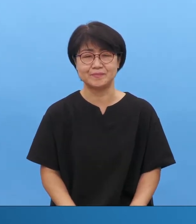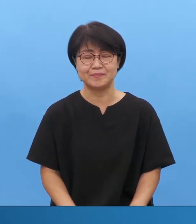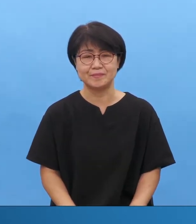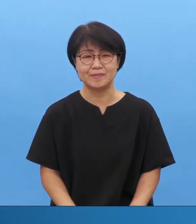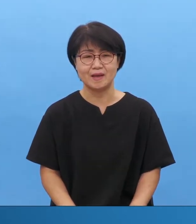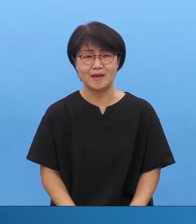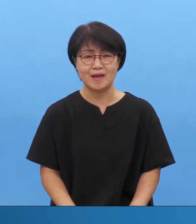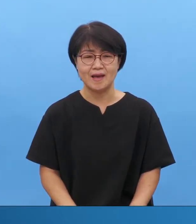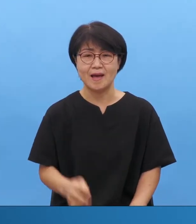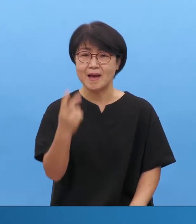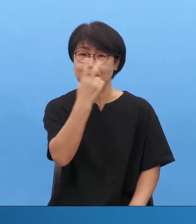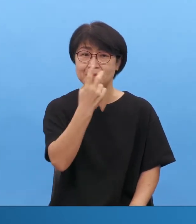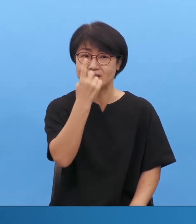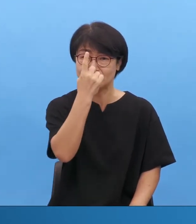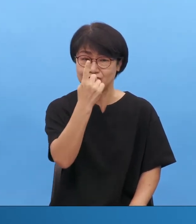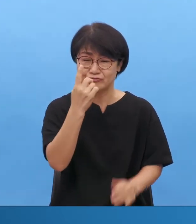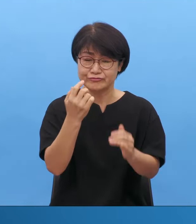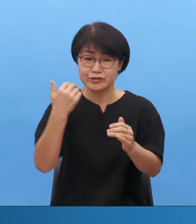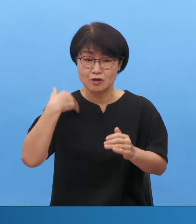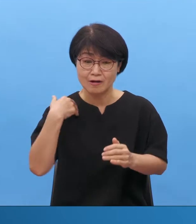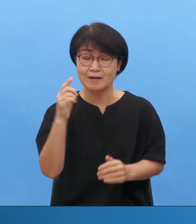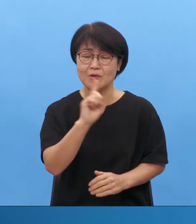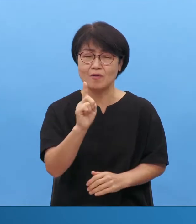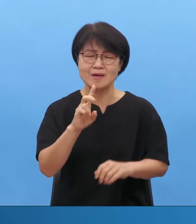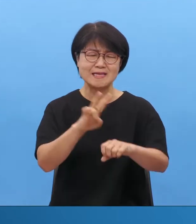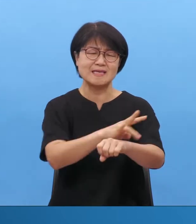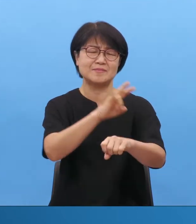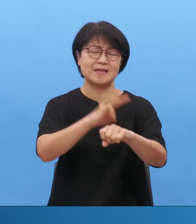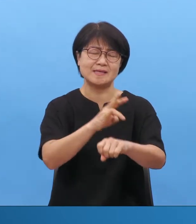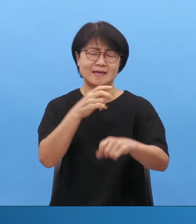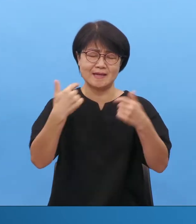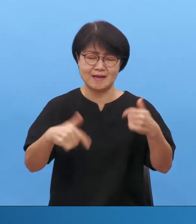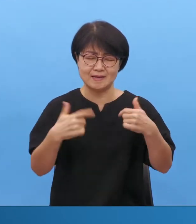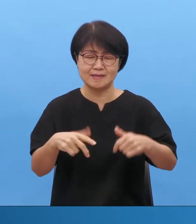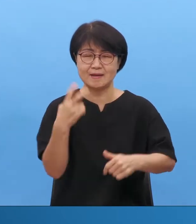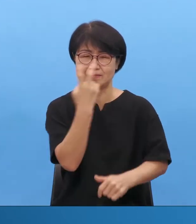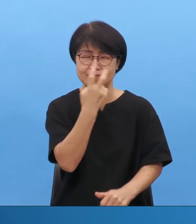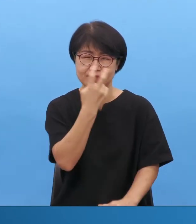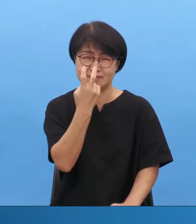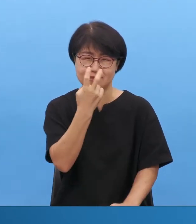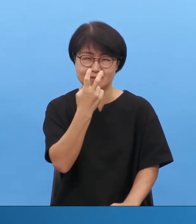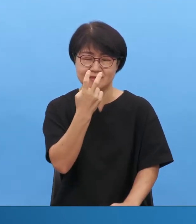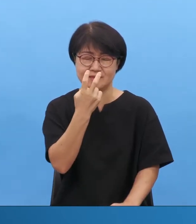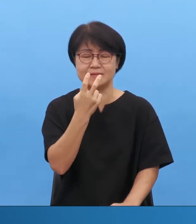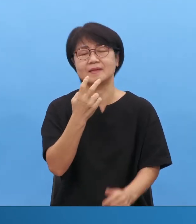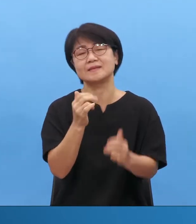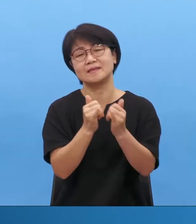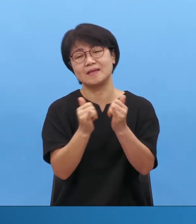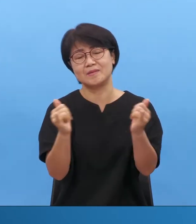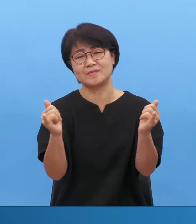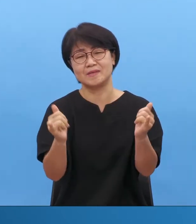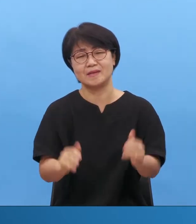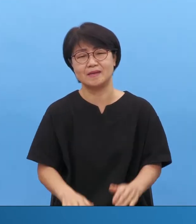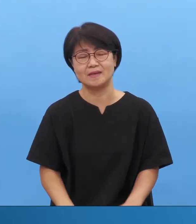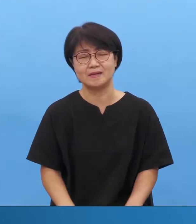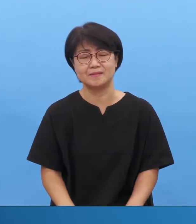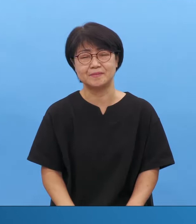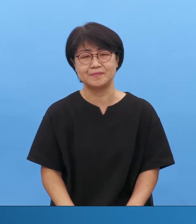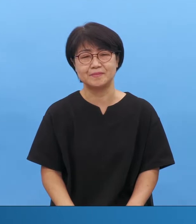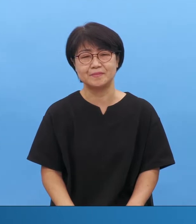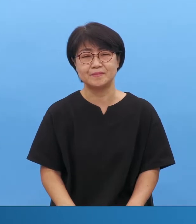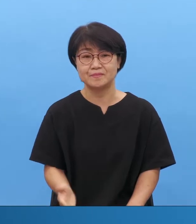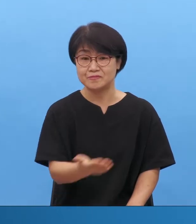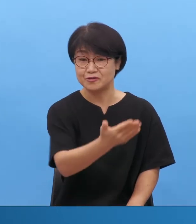the watchtower or the watch is the 24 hours. 여러분은 이 축복을 가지고 있기 때문에